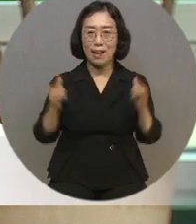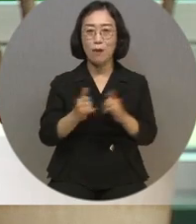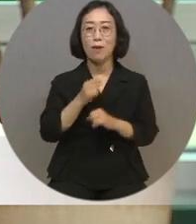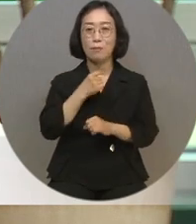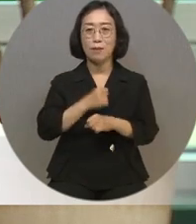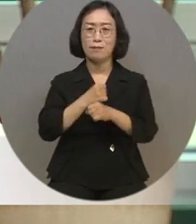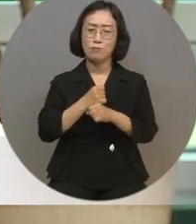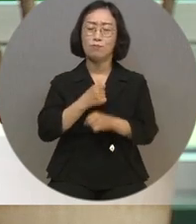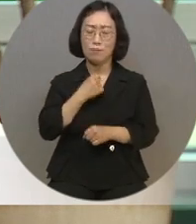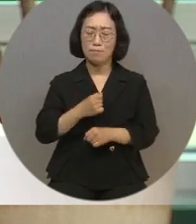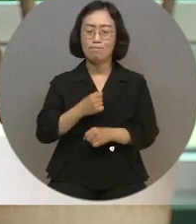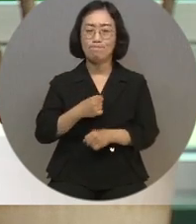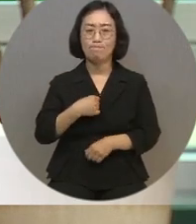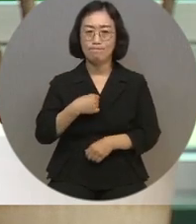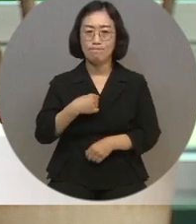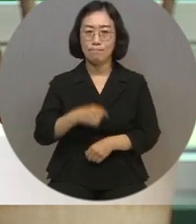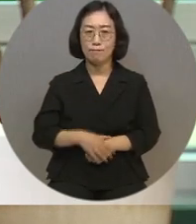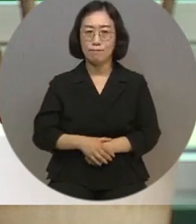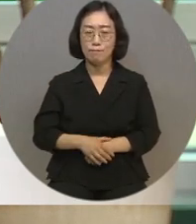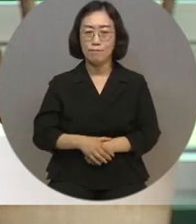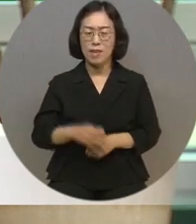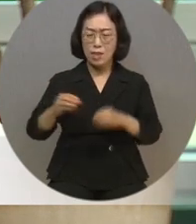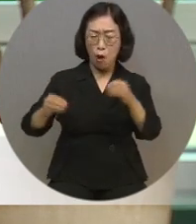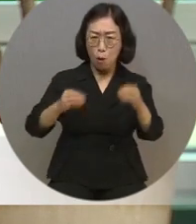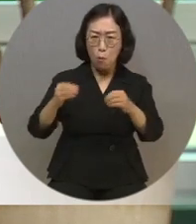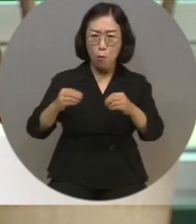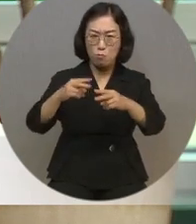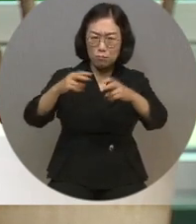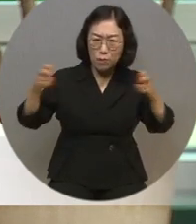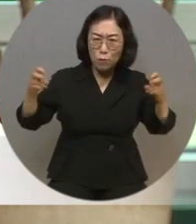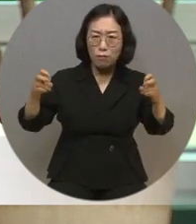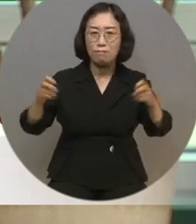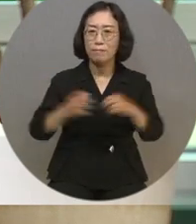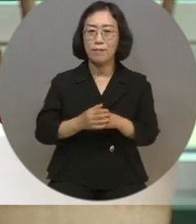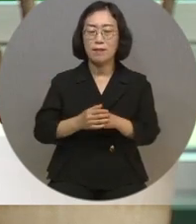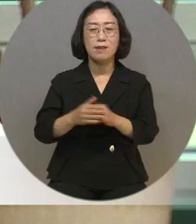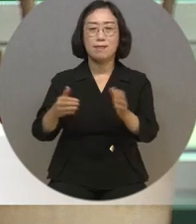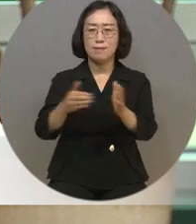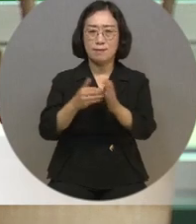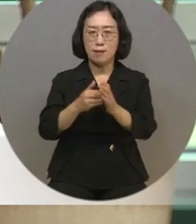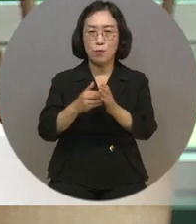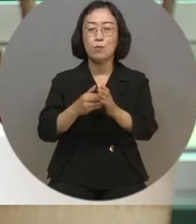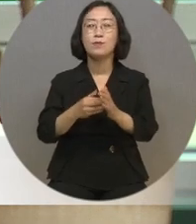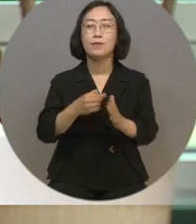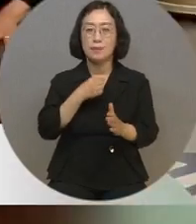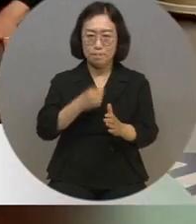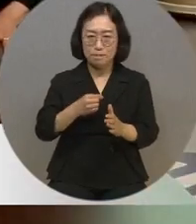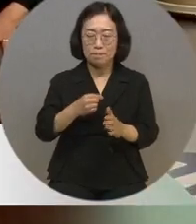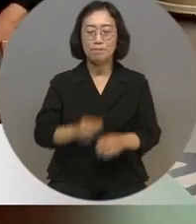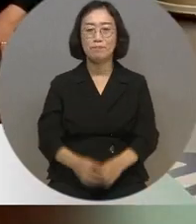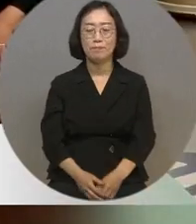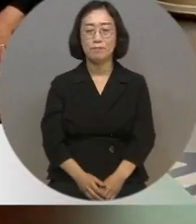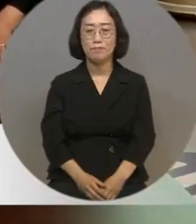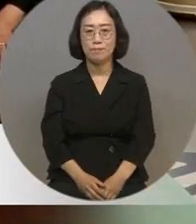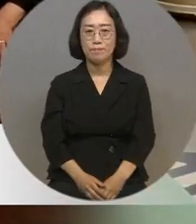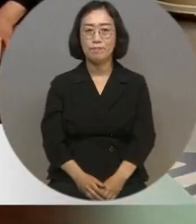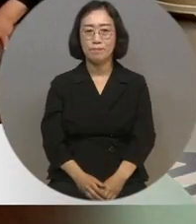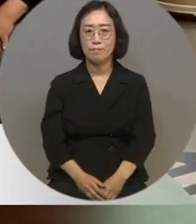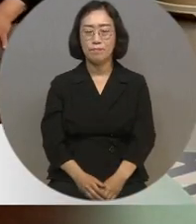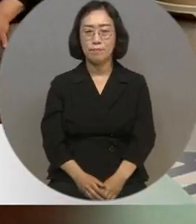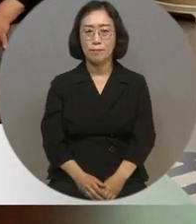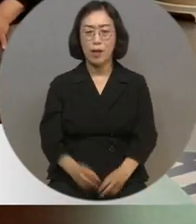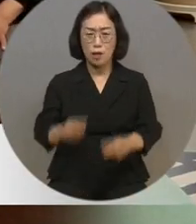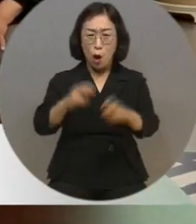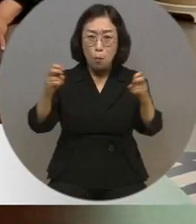것이 가장 먼저 제가 혐오 정치를 좀 끝내는 이런 것을 궁극적으로 하고 있습니다. 네, 혐오가